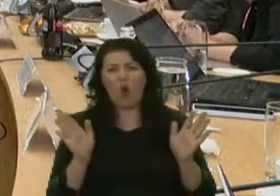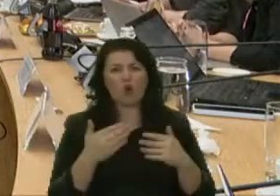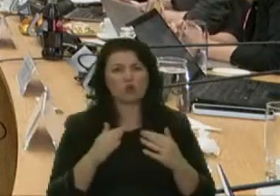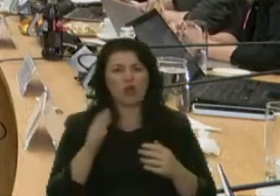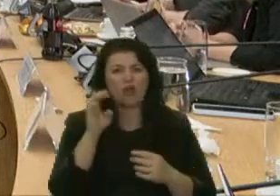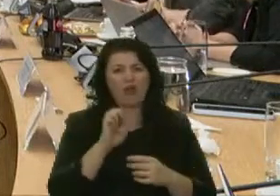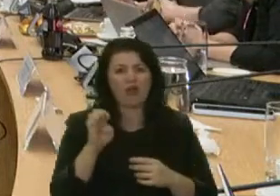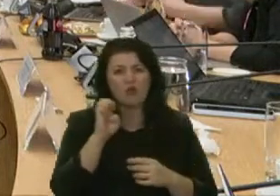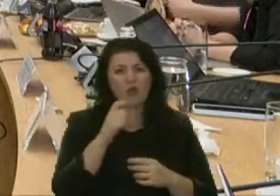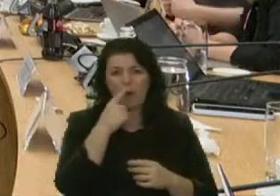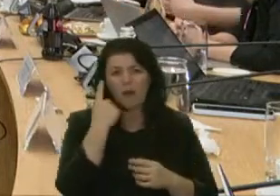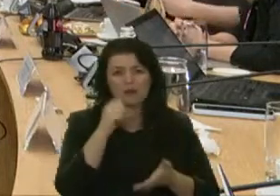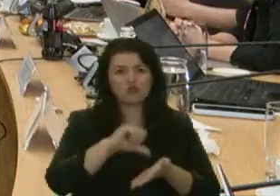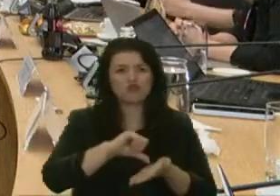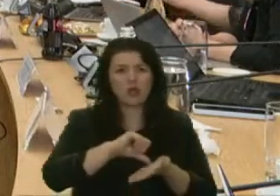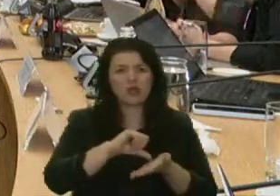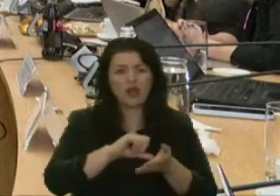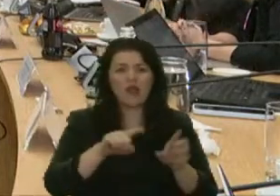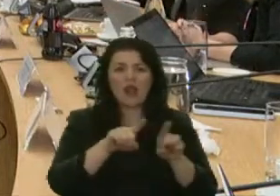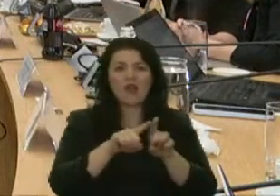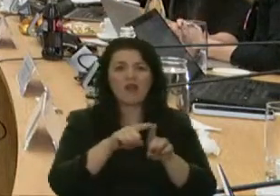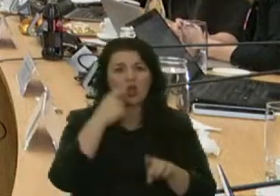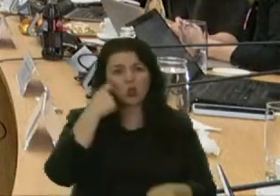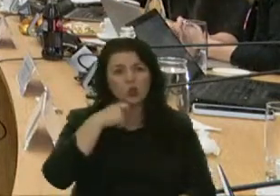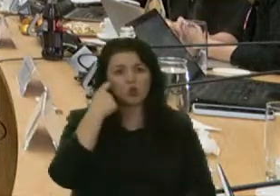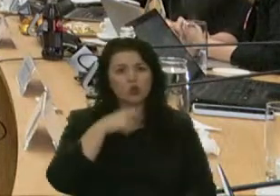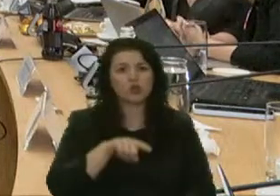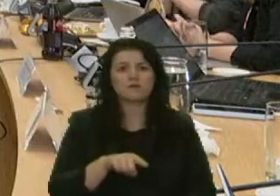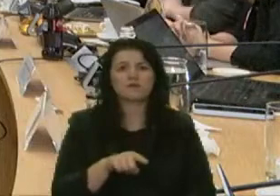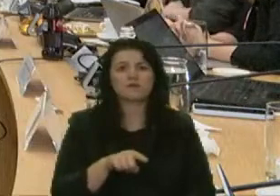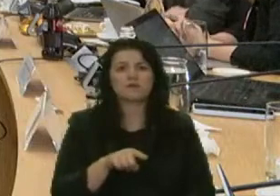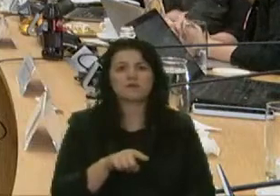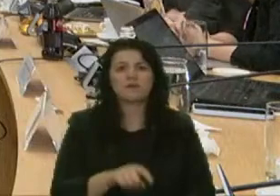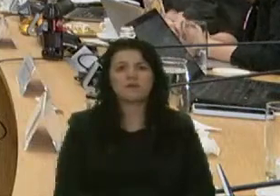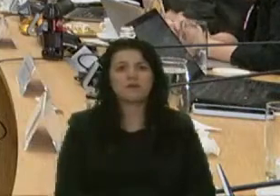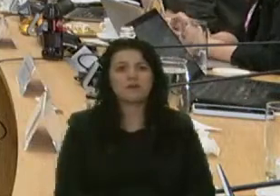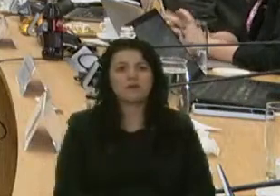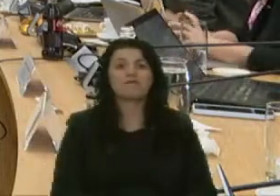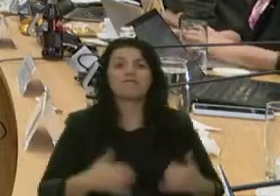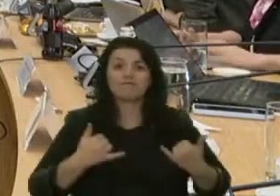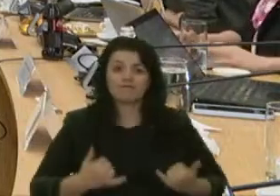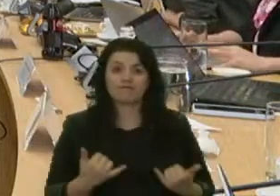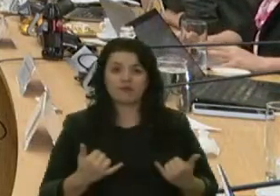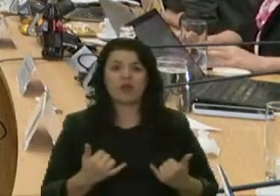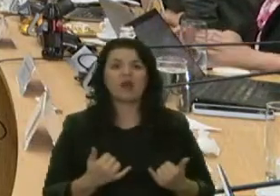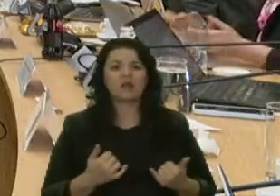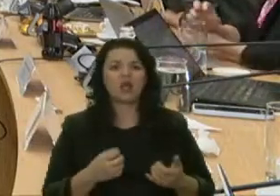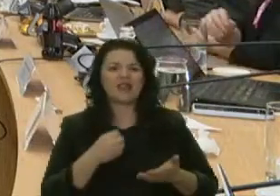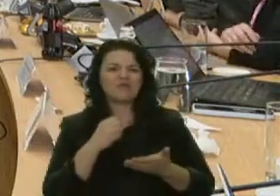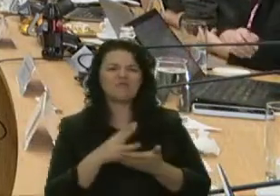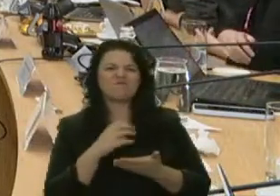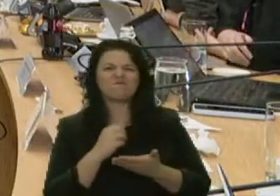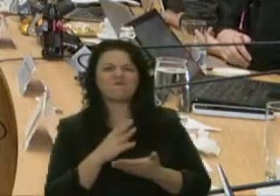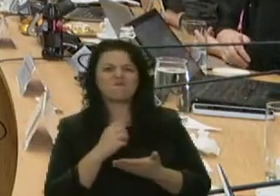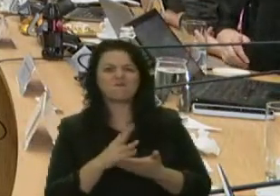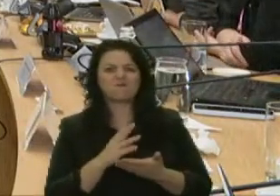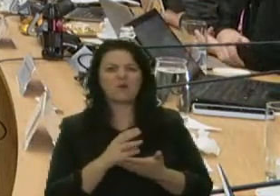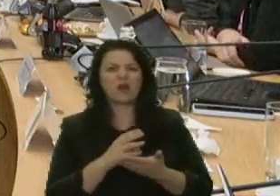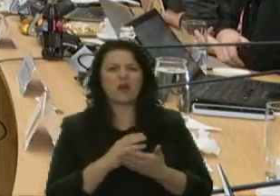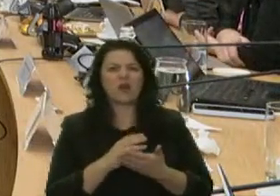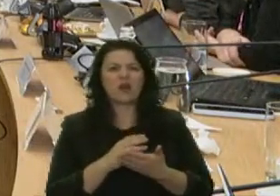european și veți vedea centrele oraș exact cum este centrul municipiului Cluj Napoca atunci vă dați seama cine toxică cu tot felul de